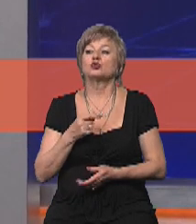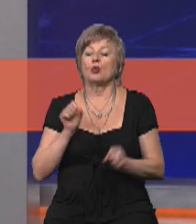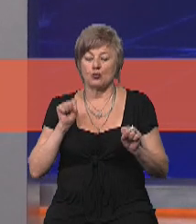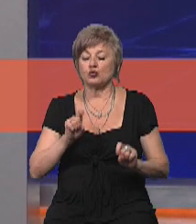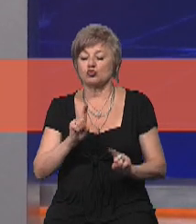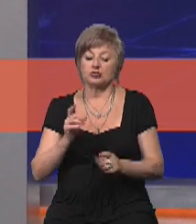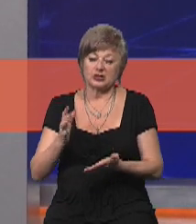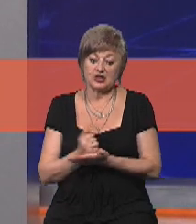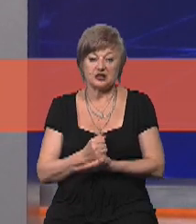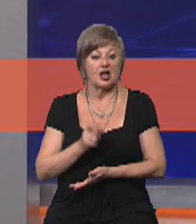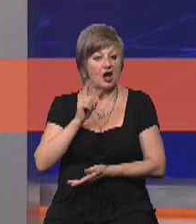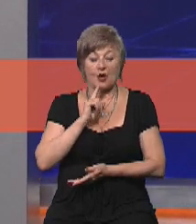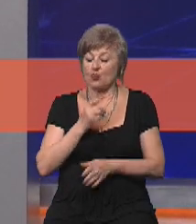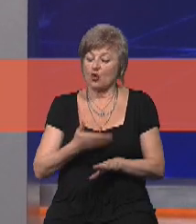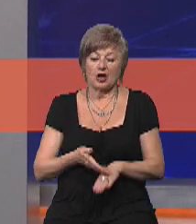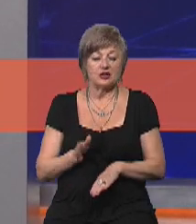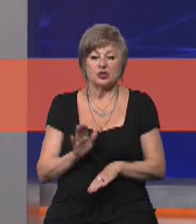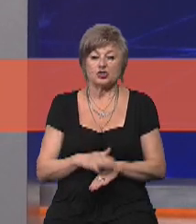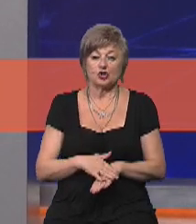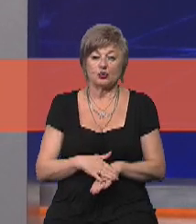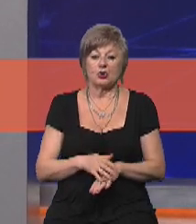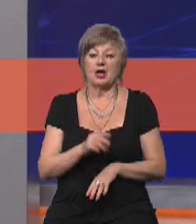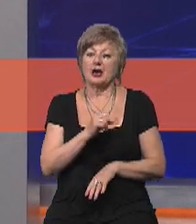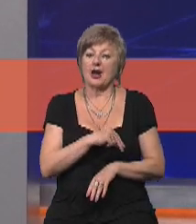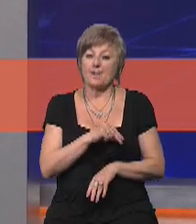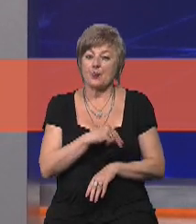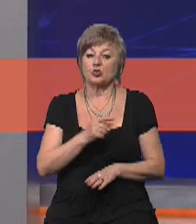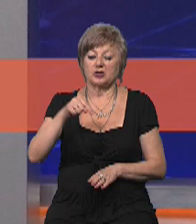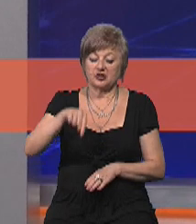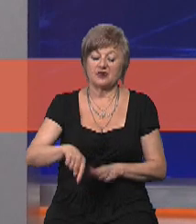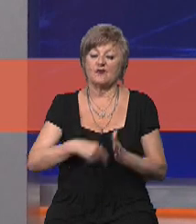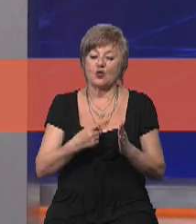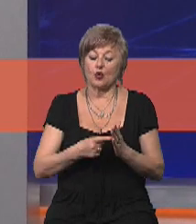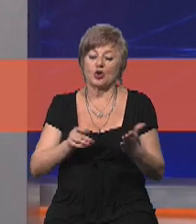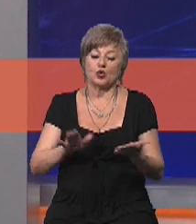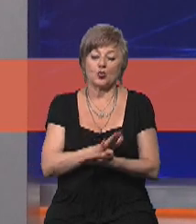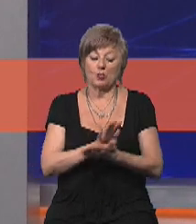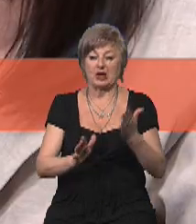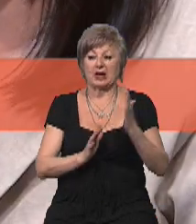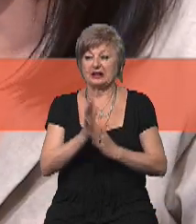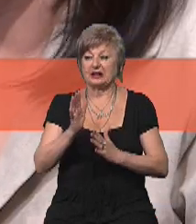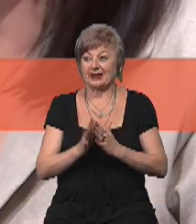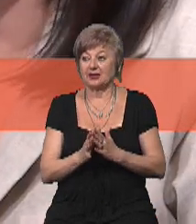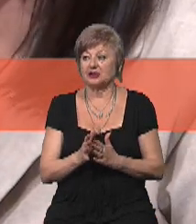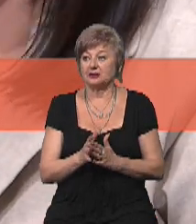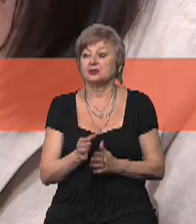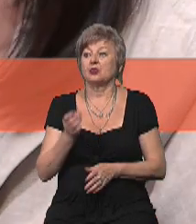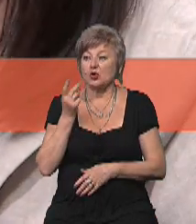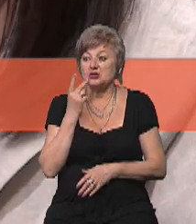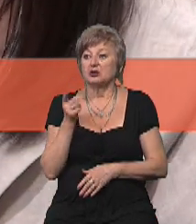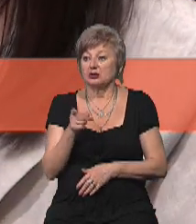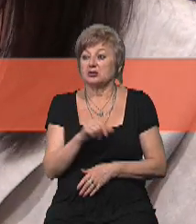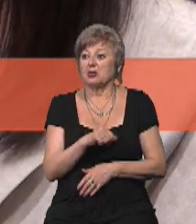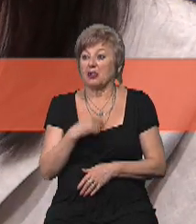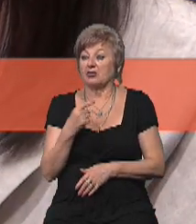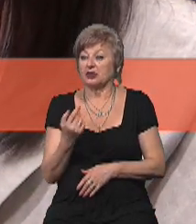достичь. Пока действительно очень тяжело работать в городе, убирать это зло, которое постоянно, вот он сам